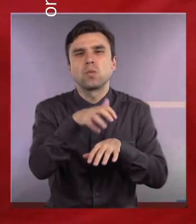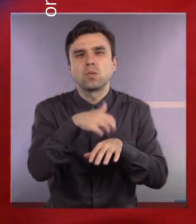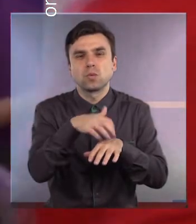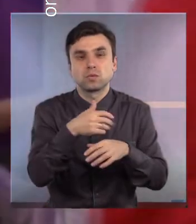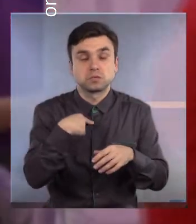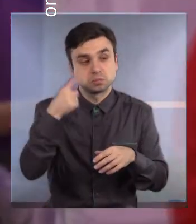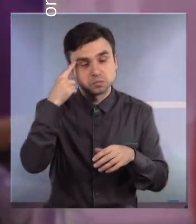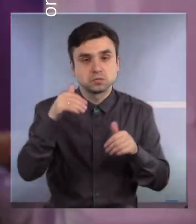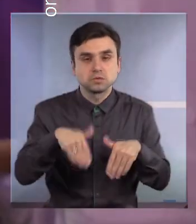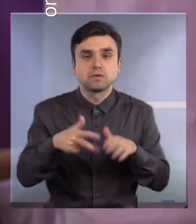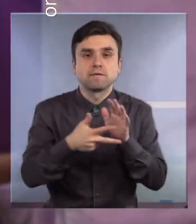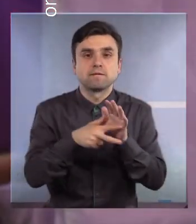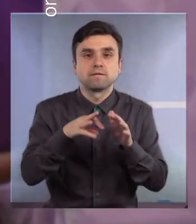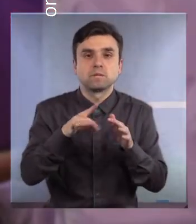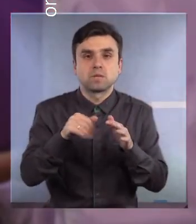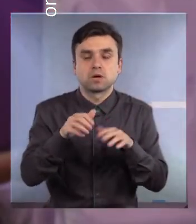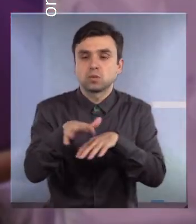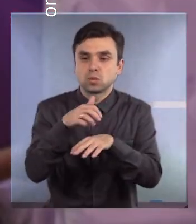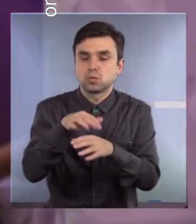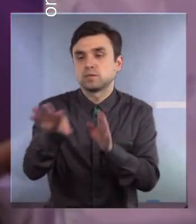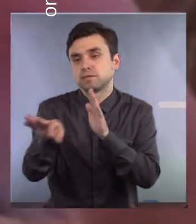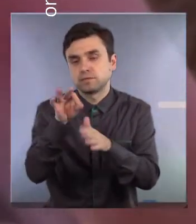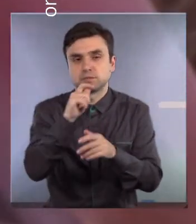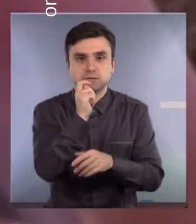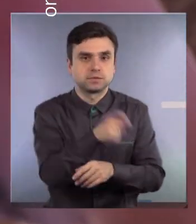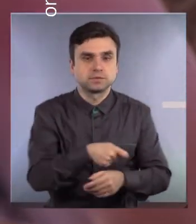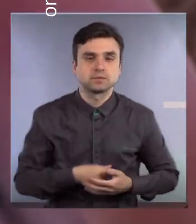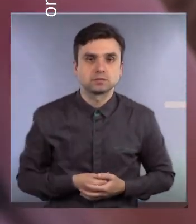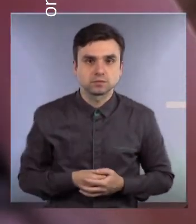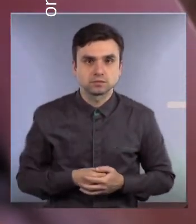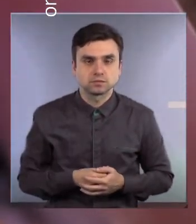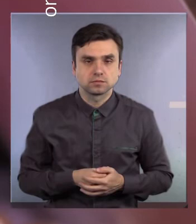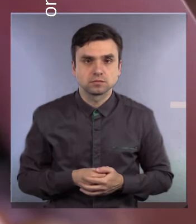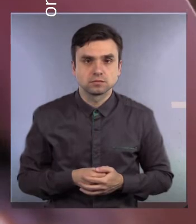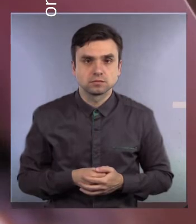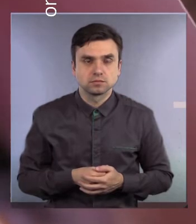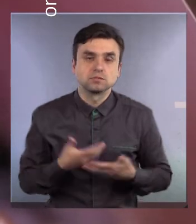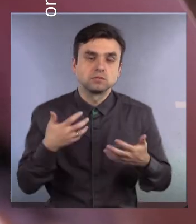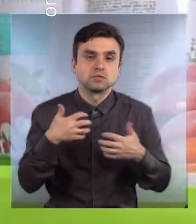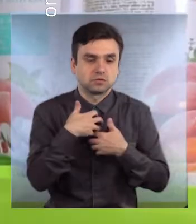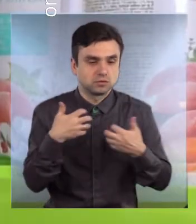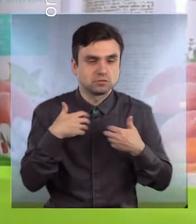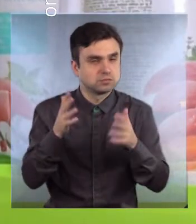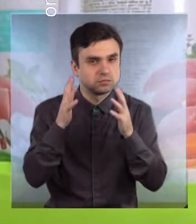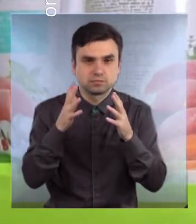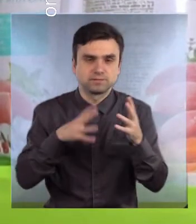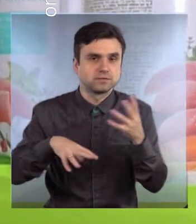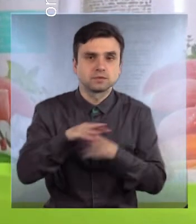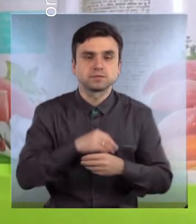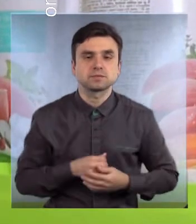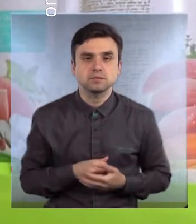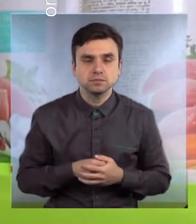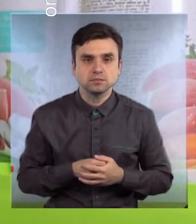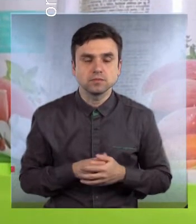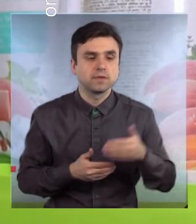як взагалі любите котів? Любимо, живу та взагалі любимо, усіх. По завершенню виставки експертна комісія обрала чотирилапих переможців.